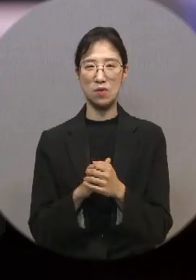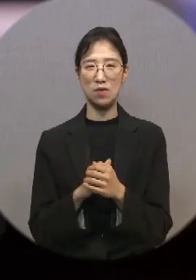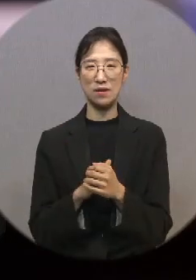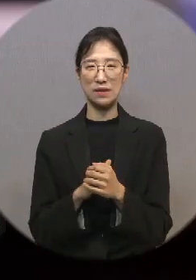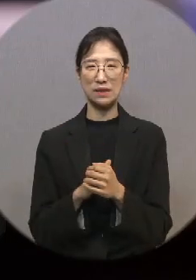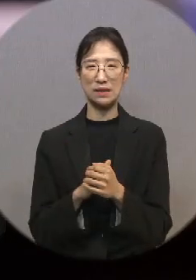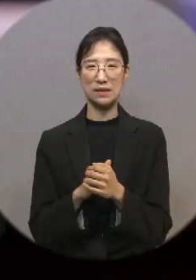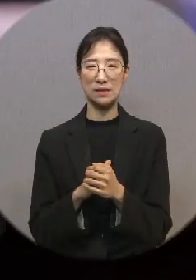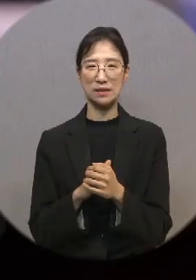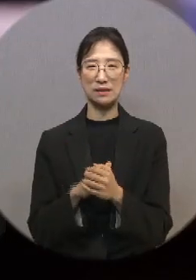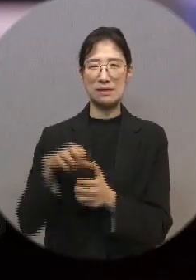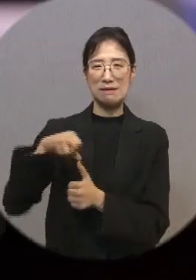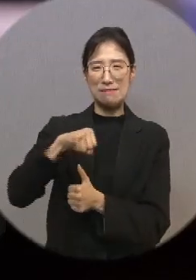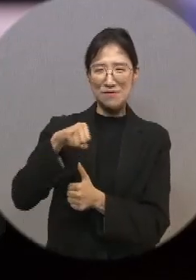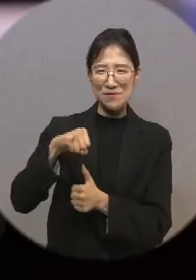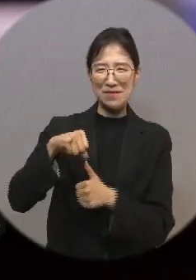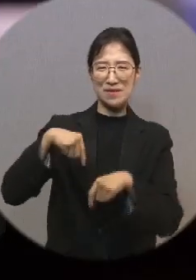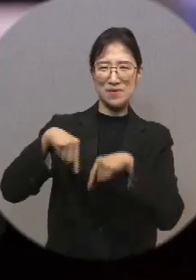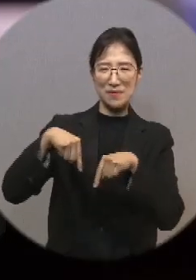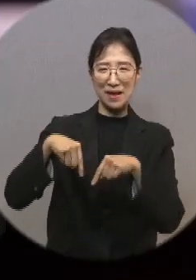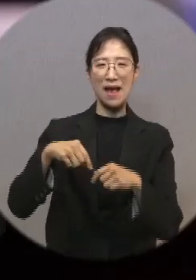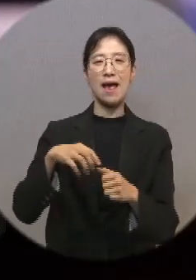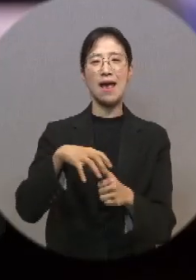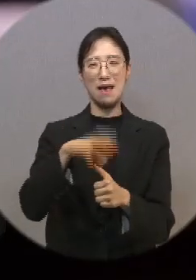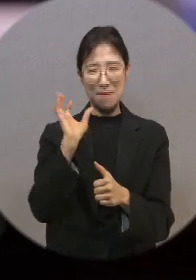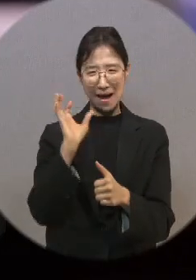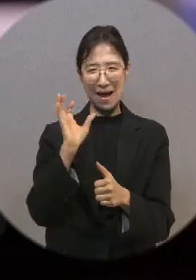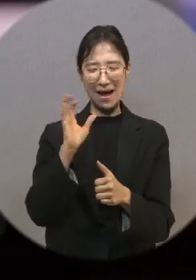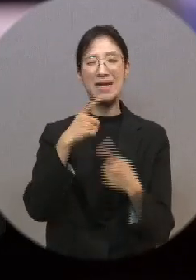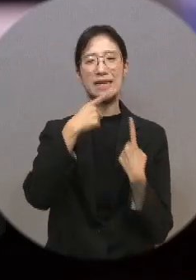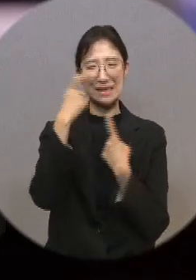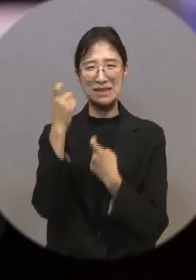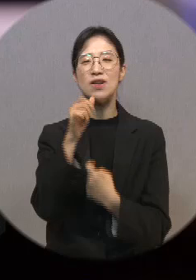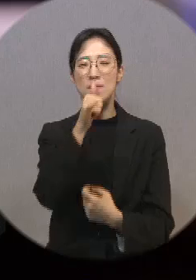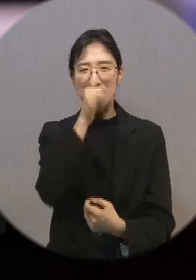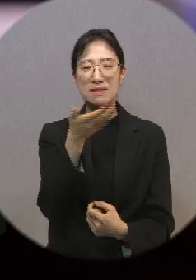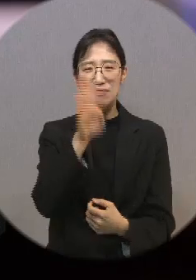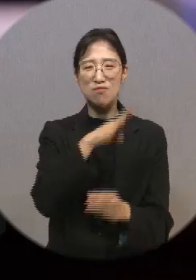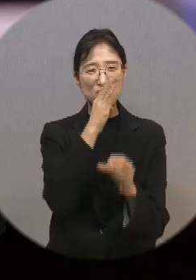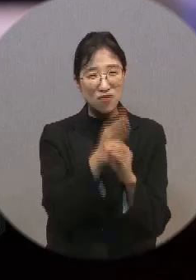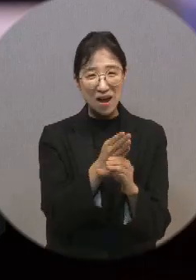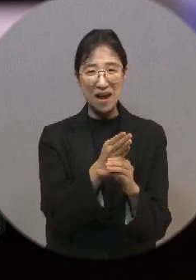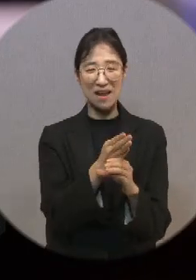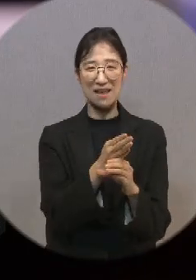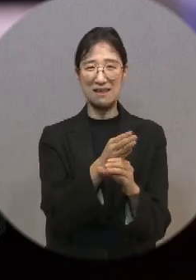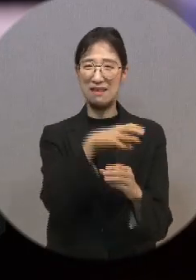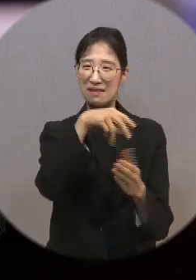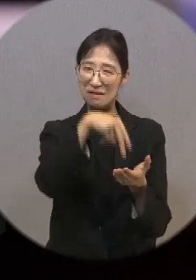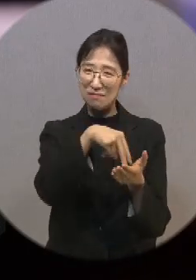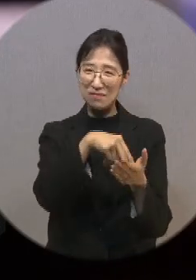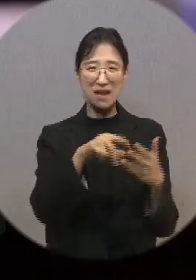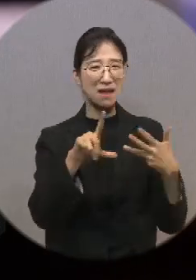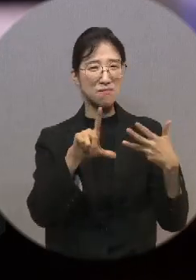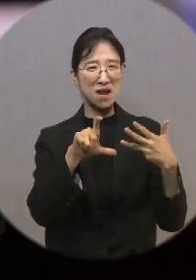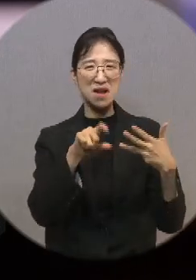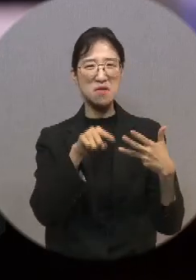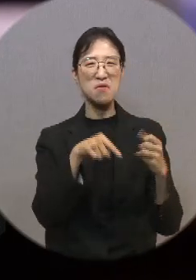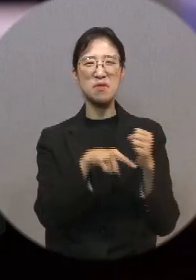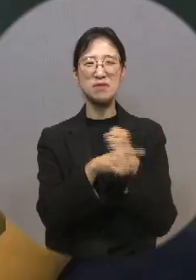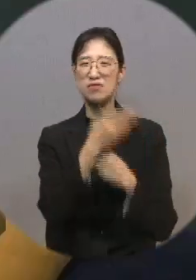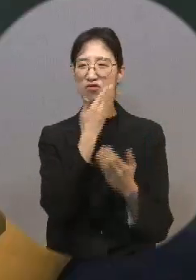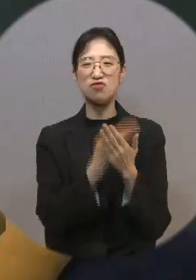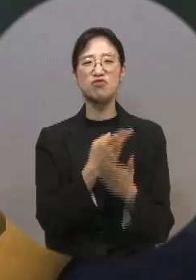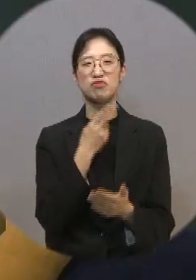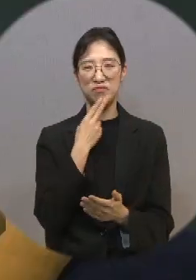8.15라고 해서 이제 뭐 제국주의에서 해방된 거의 기념은 있는데 사실 북한에게 그 8.15는 그렇게 큰 의미가 있지 않고